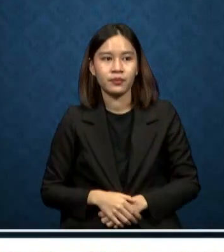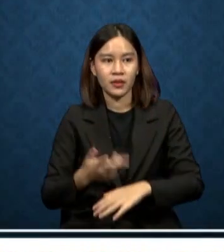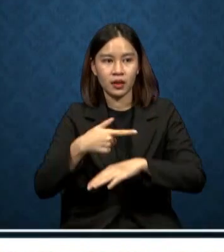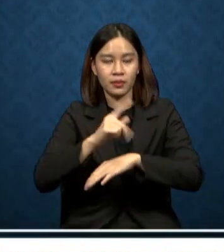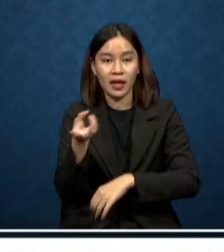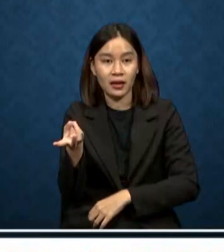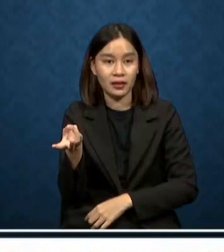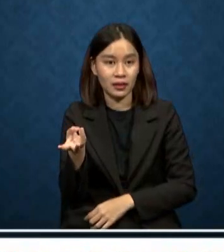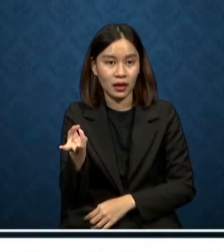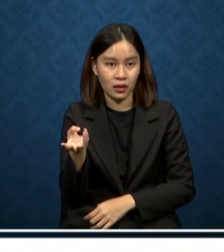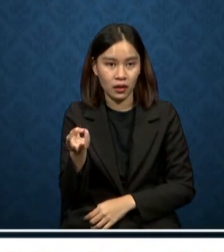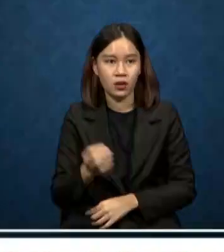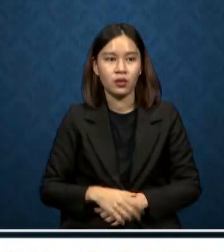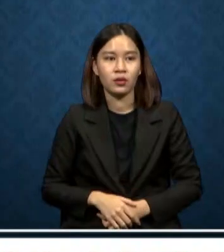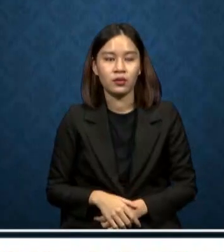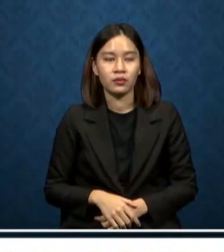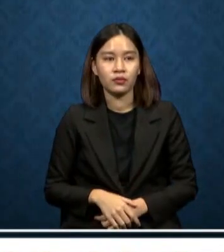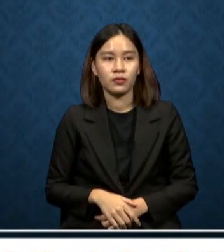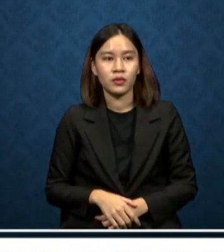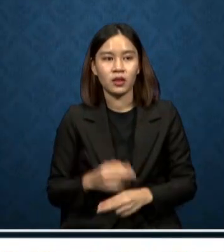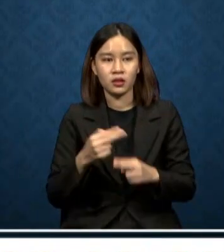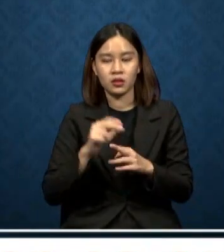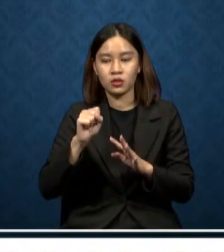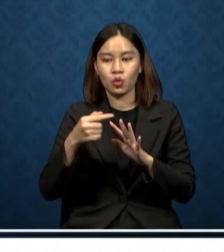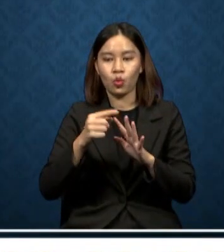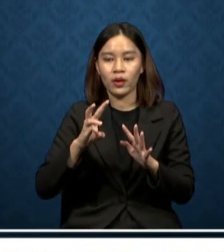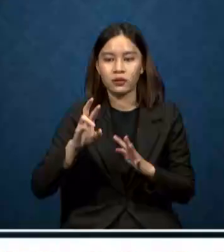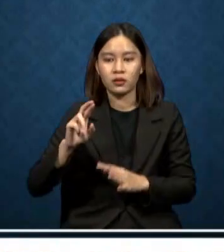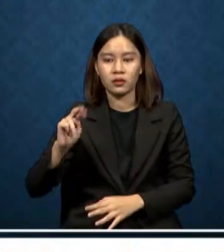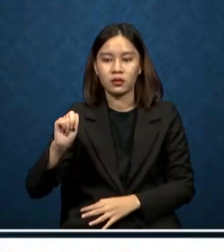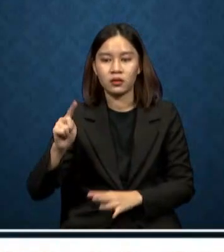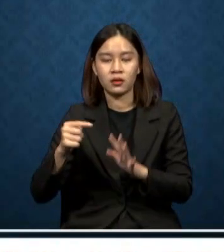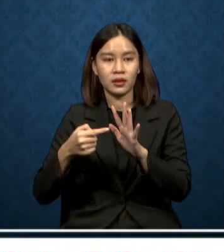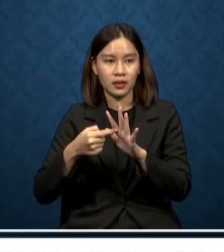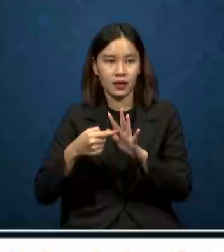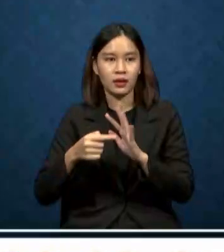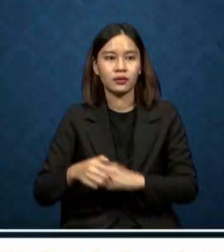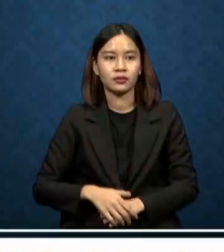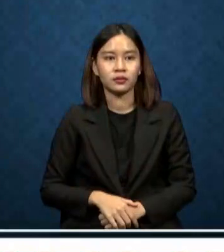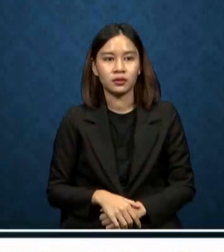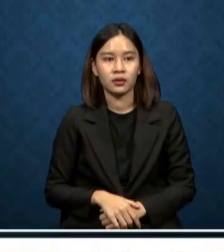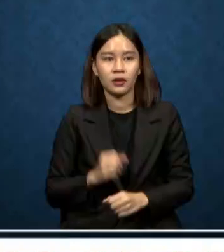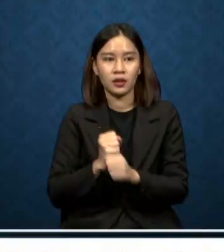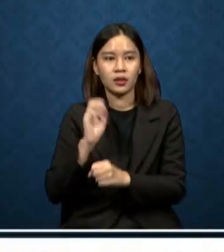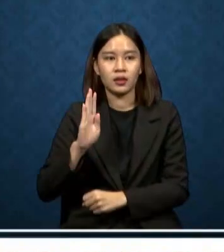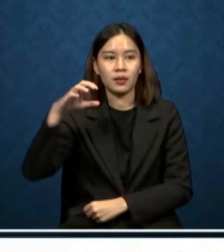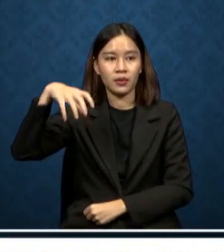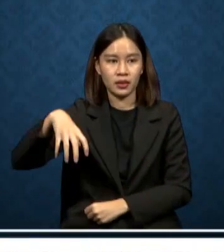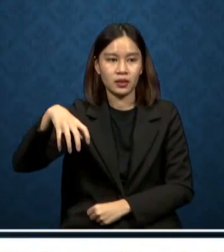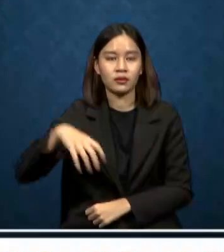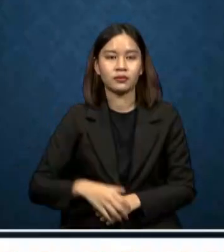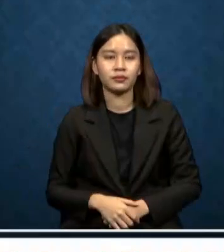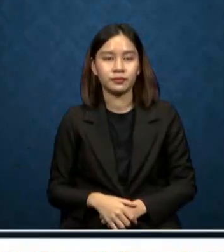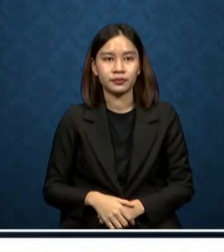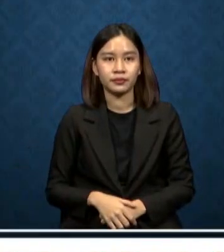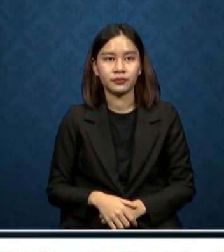บ้านทุงดินยินดี และคุณสวรณา จิวัฒนาภายบูรณ์มาสัวสองเดอ์ ไทยออการิฟูด